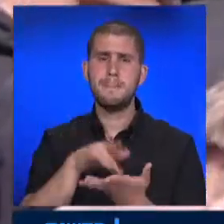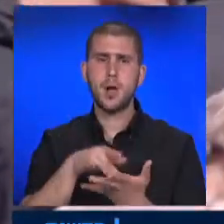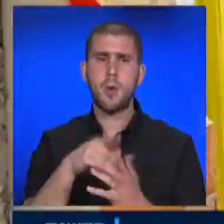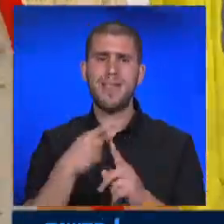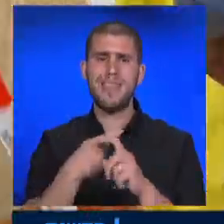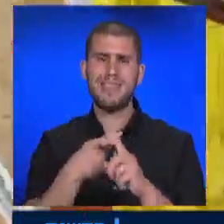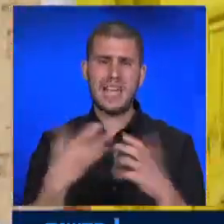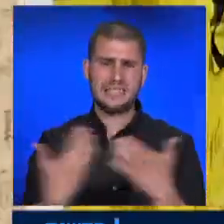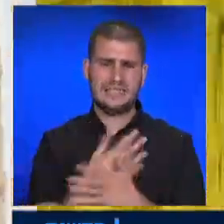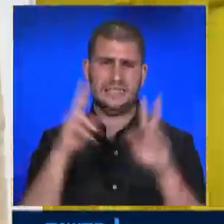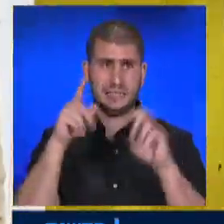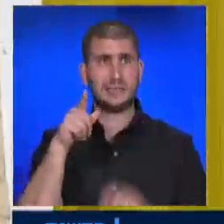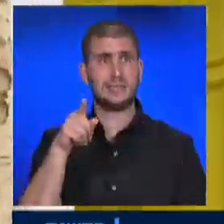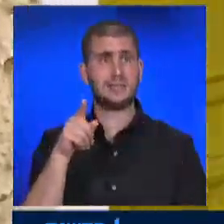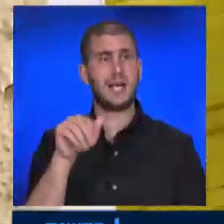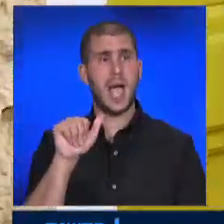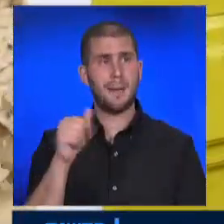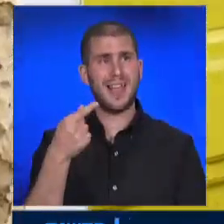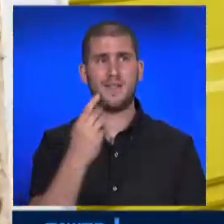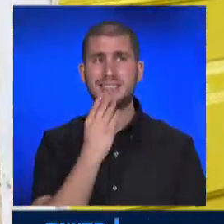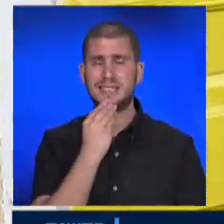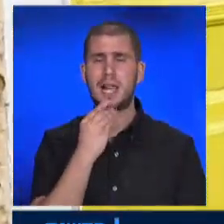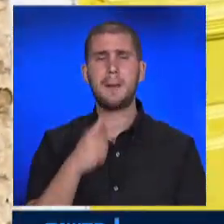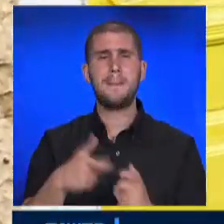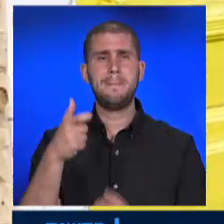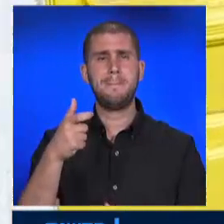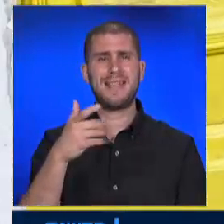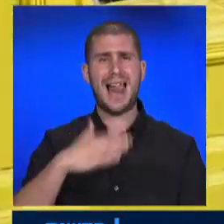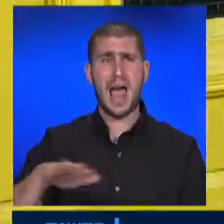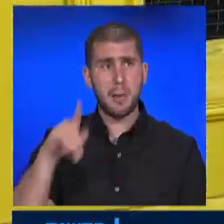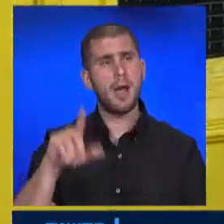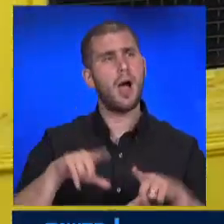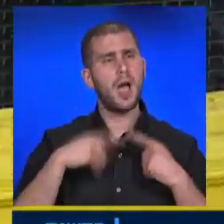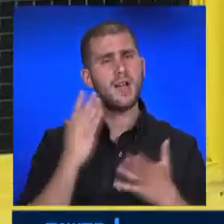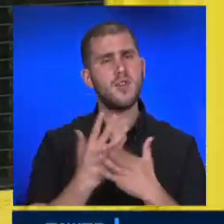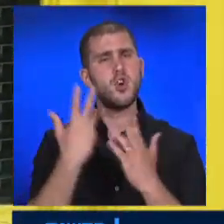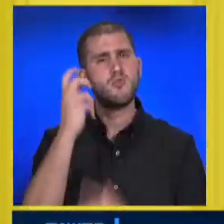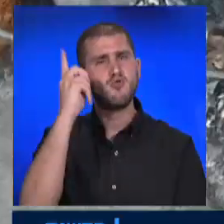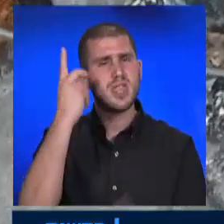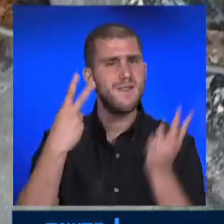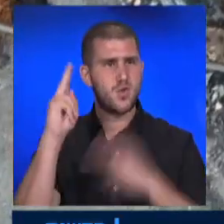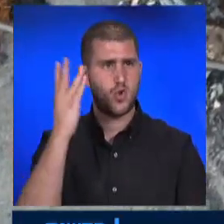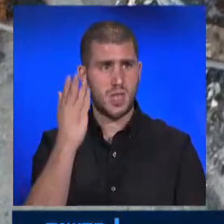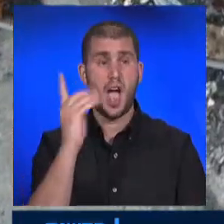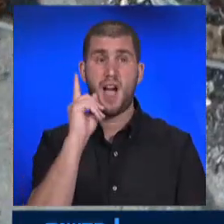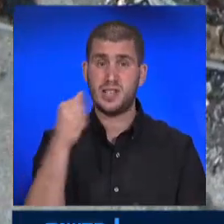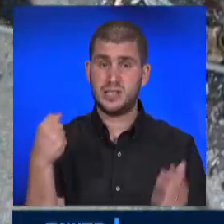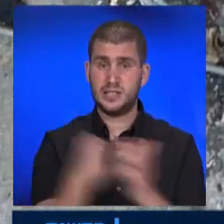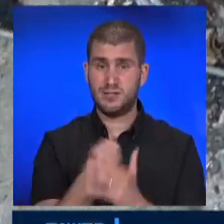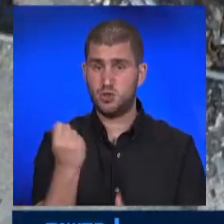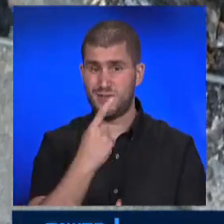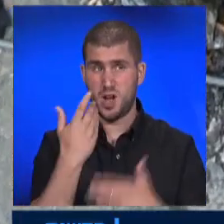נאו-נאצי. אמיל גילילוב, ישראלי ממגדל העמק, חי כאן כבר יותר מ-30 שנה, אבל בסוף